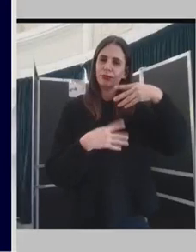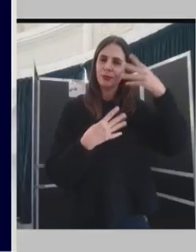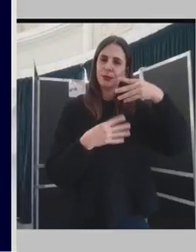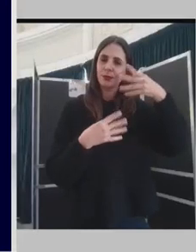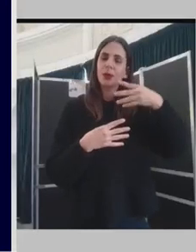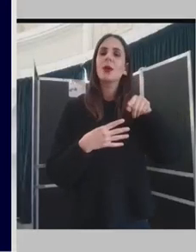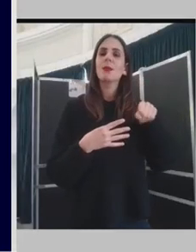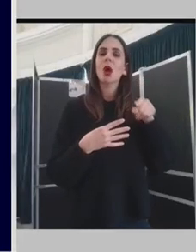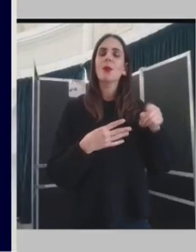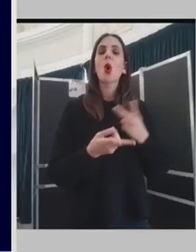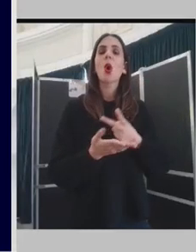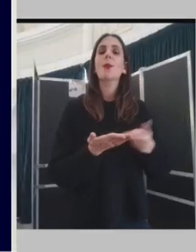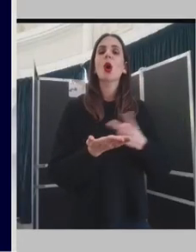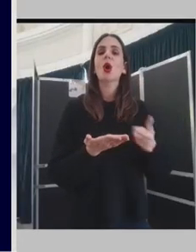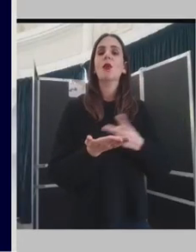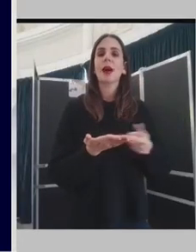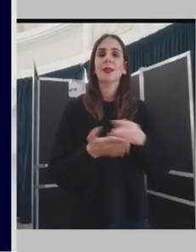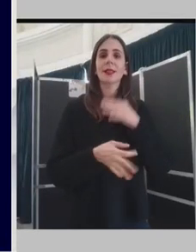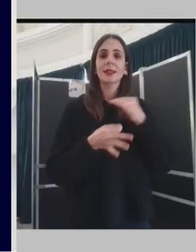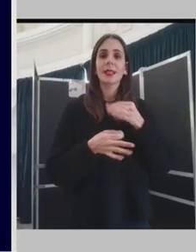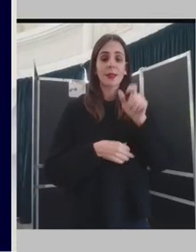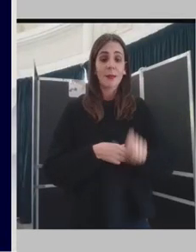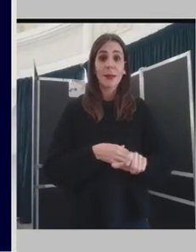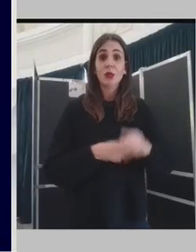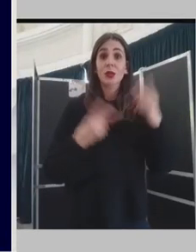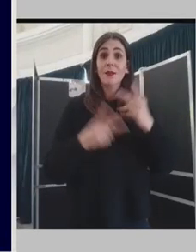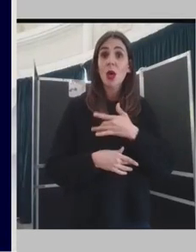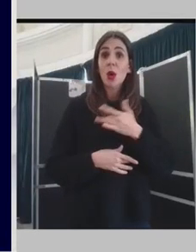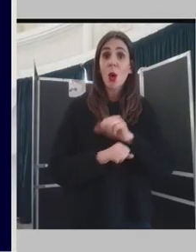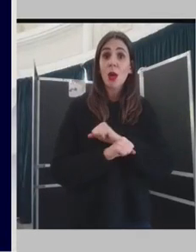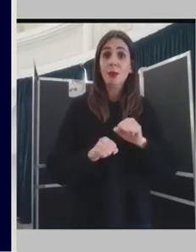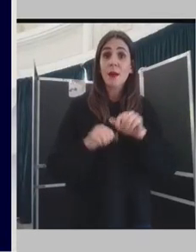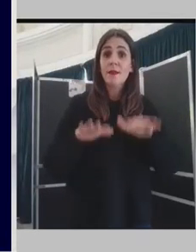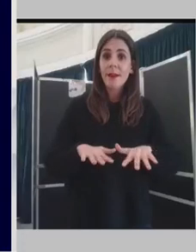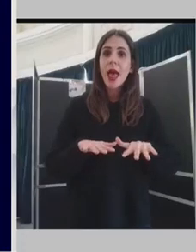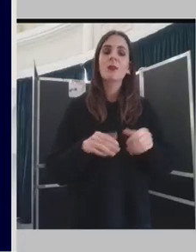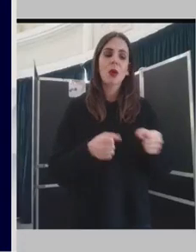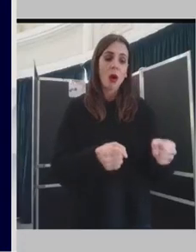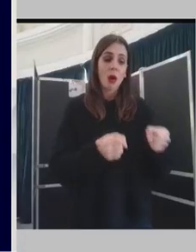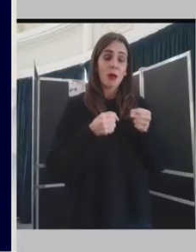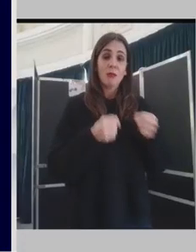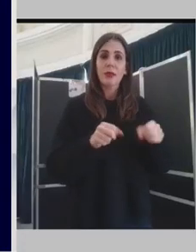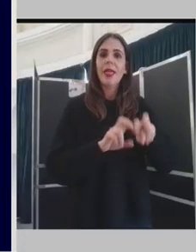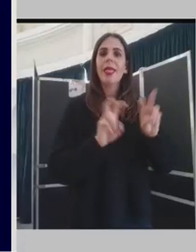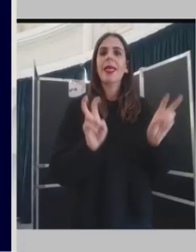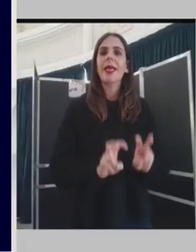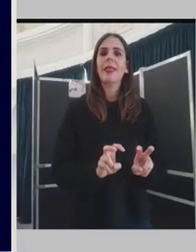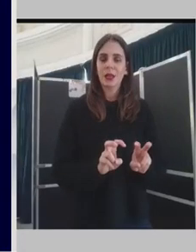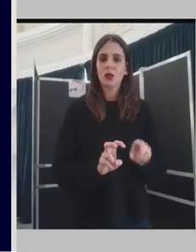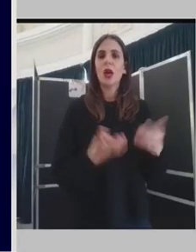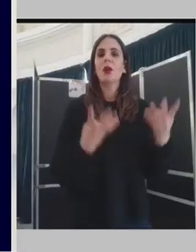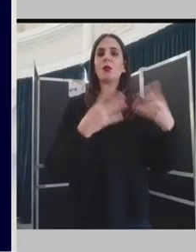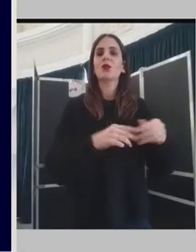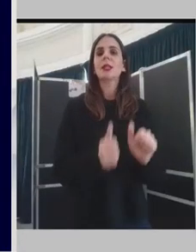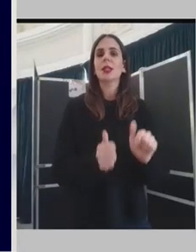persona, si accorge se la persona è veramente in arresto cardiaco, e la scarica viene messa a prescindere se